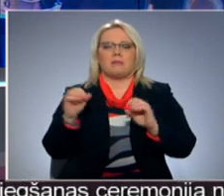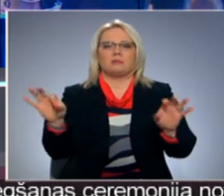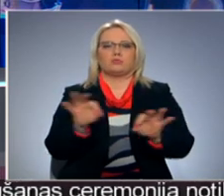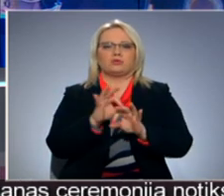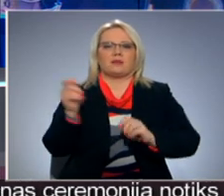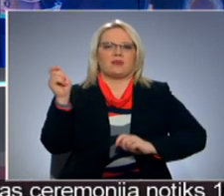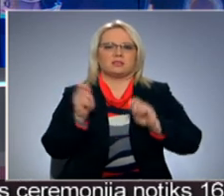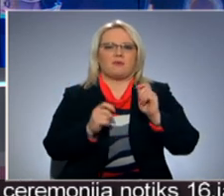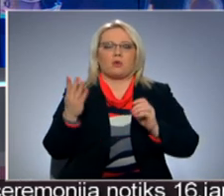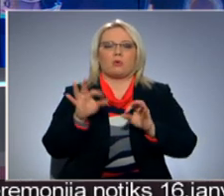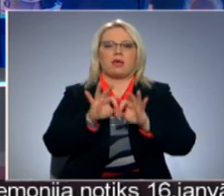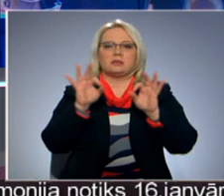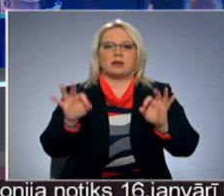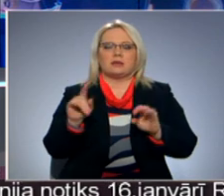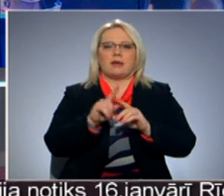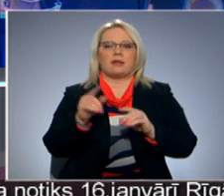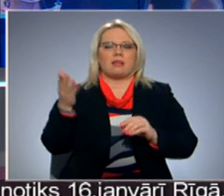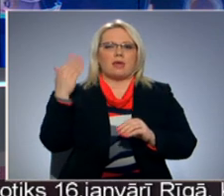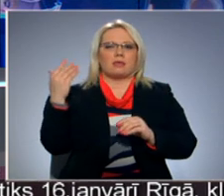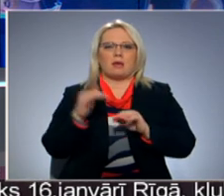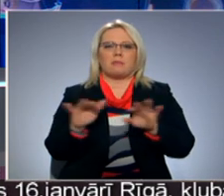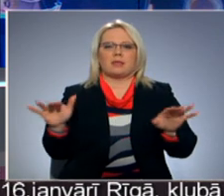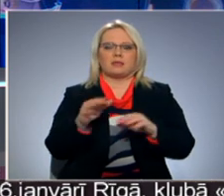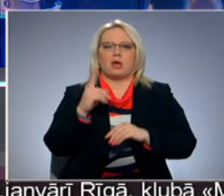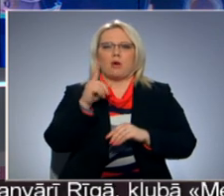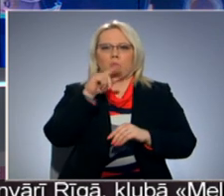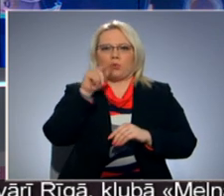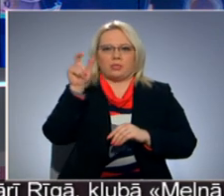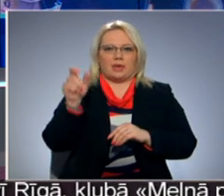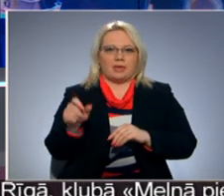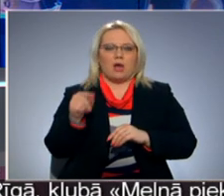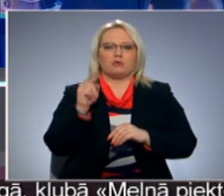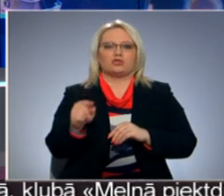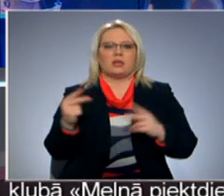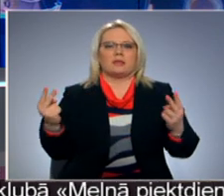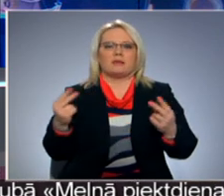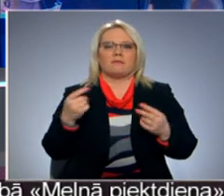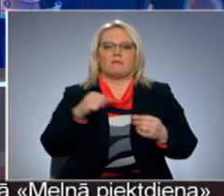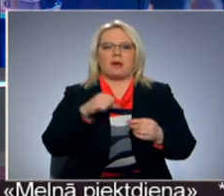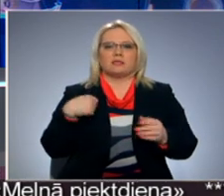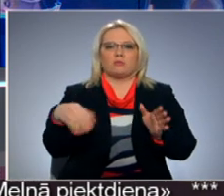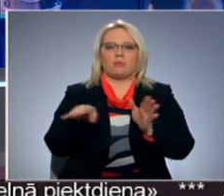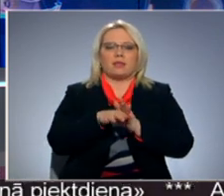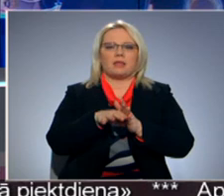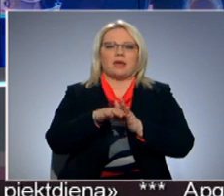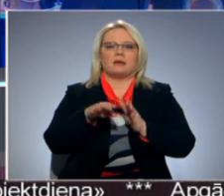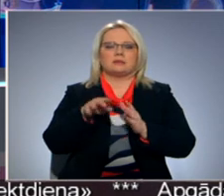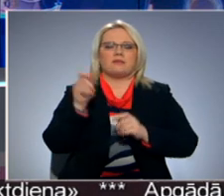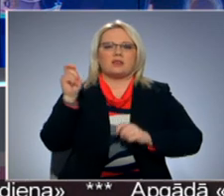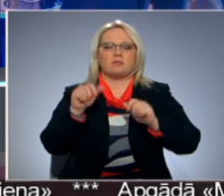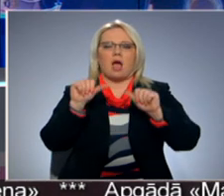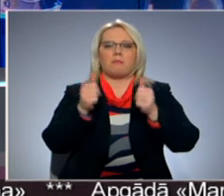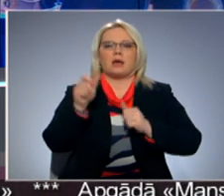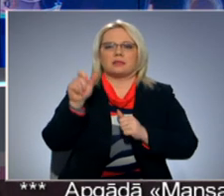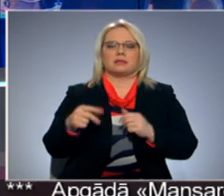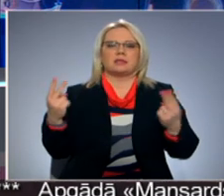mūzikas festivāls kur aizsācēja ir leģendārā pianista jautrīte putniņa tā kā pats esmu vairākos šajos festivālos startējis kā mākslinieks es domāju ka